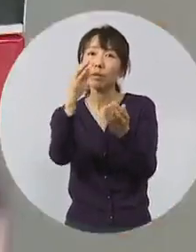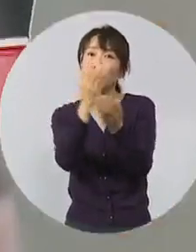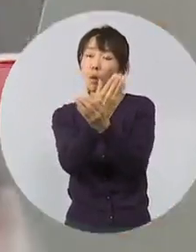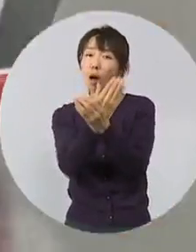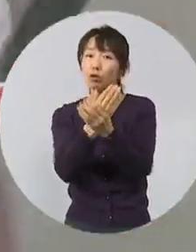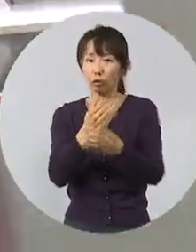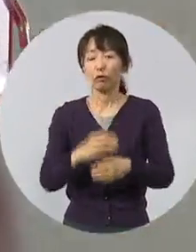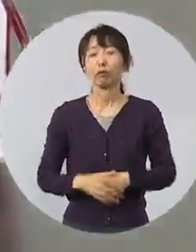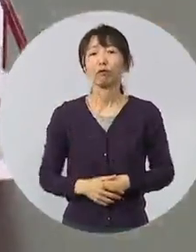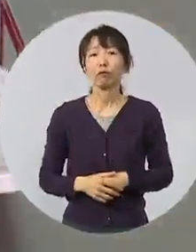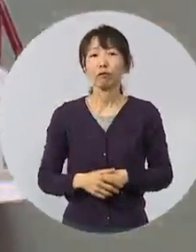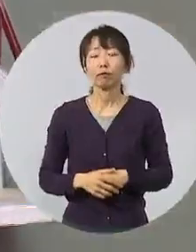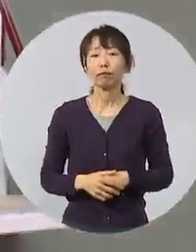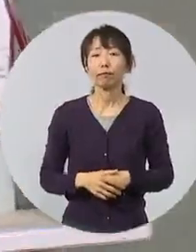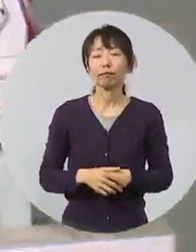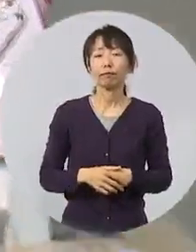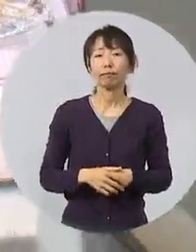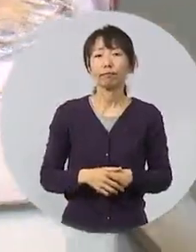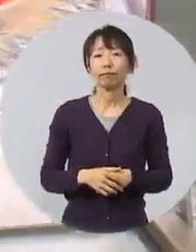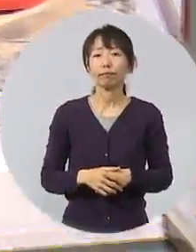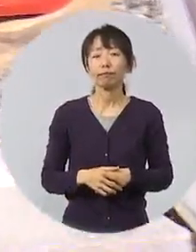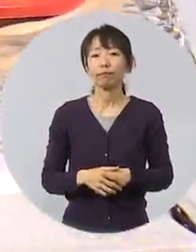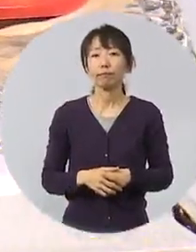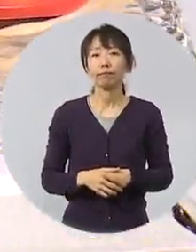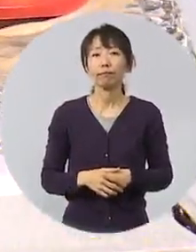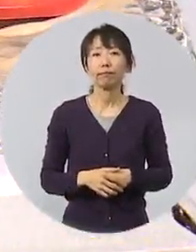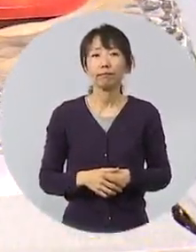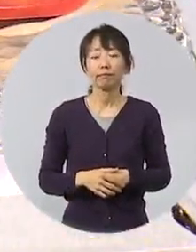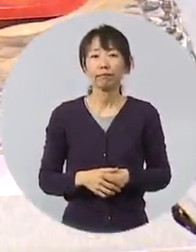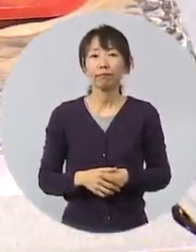はい、焼き上がりました。